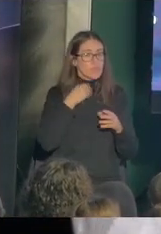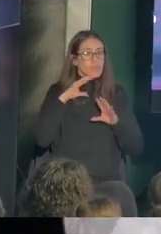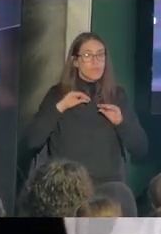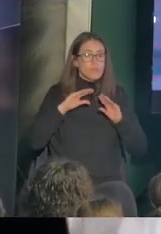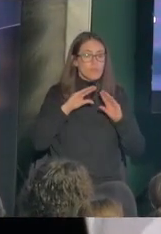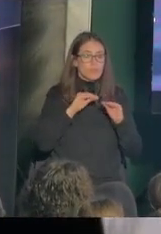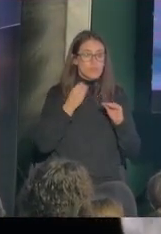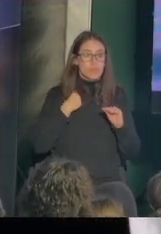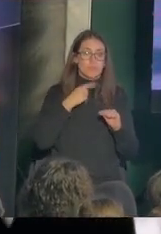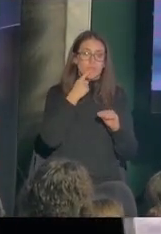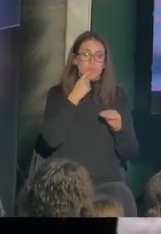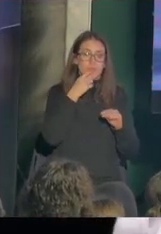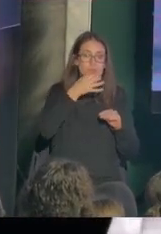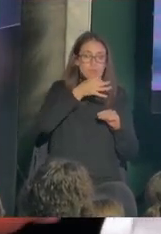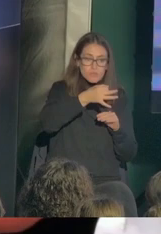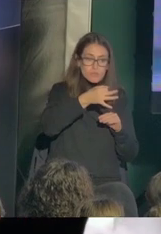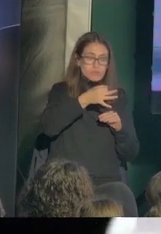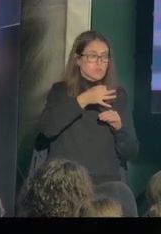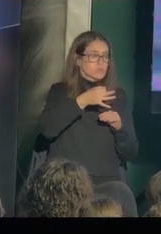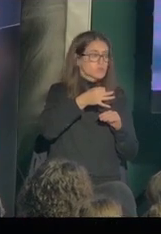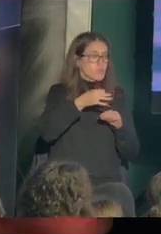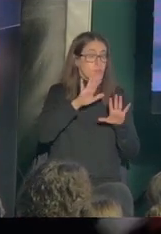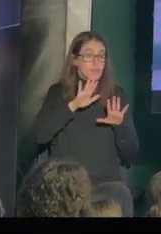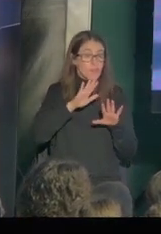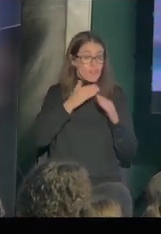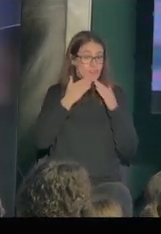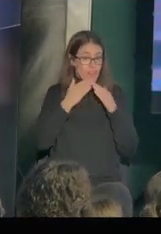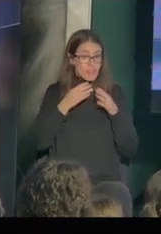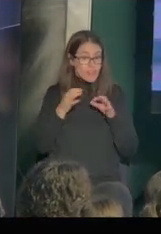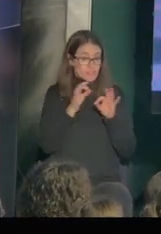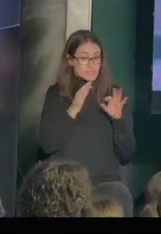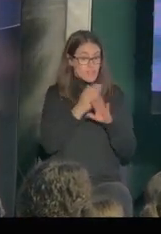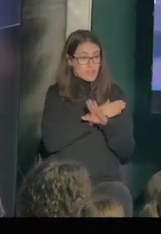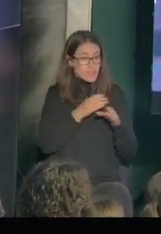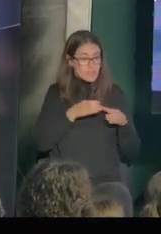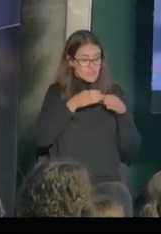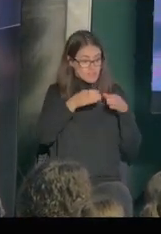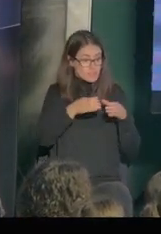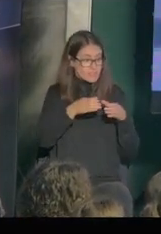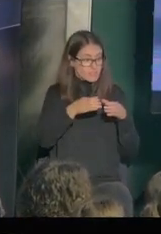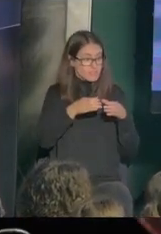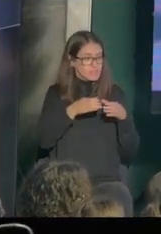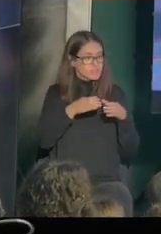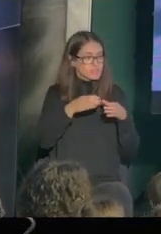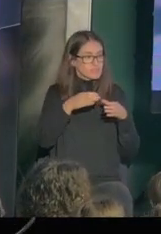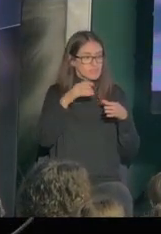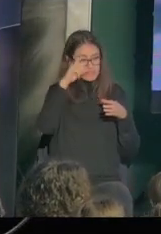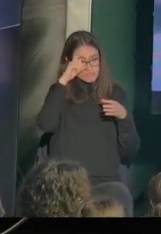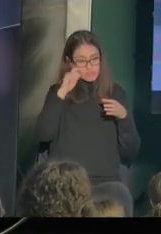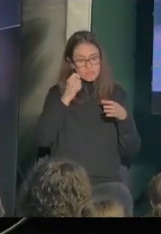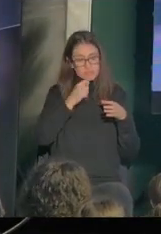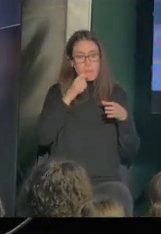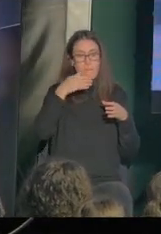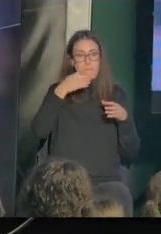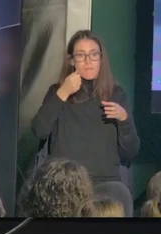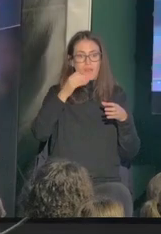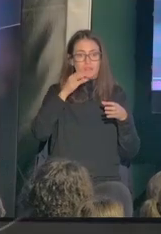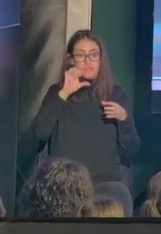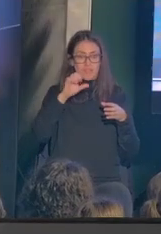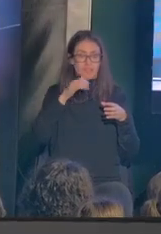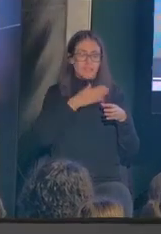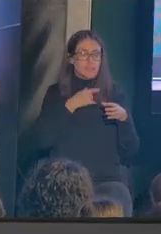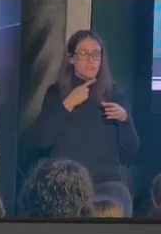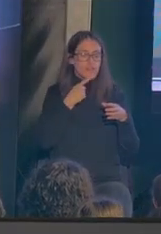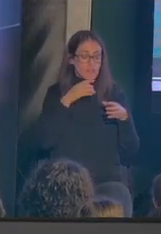però el que ens permet aquesta base és que la puguem fer doncs, amb les fruites que